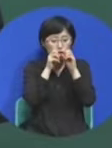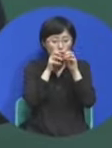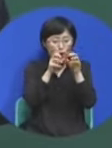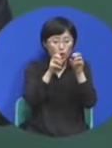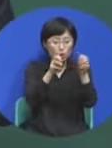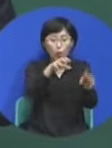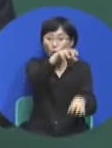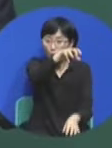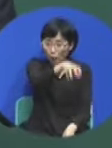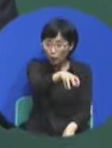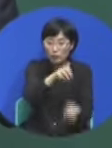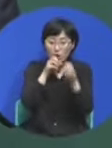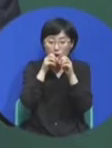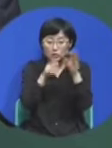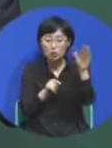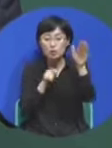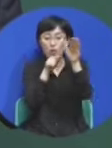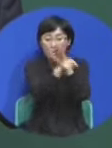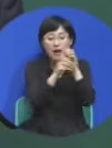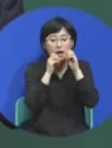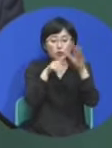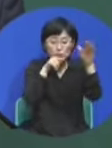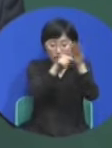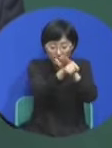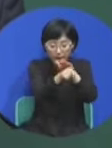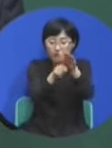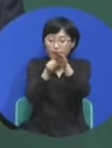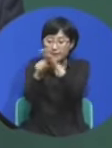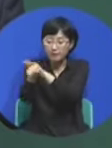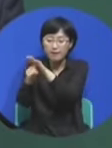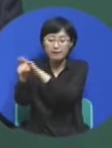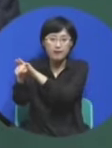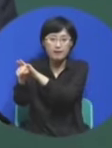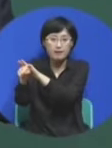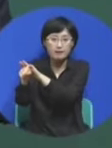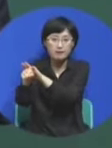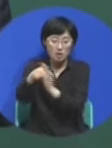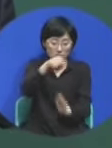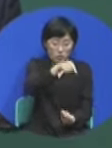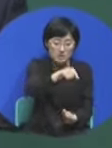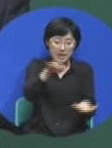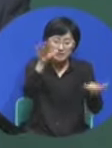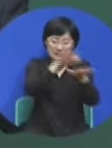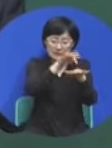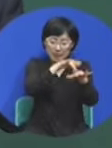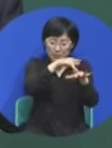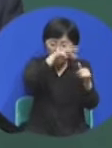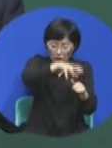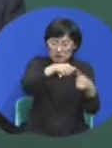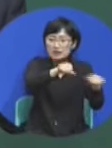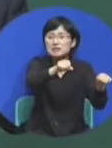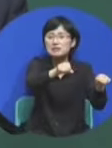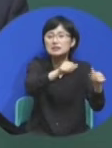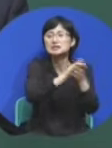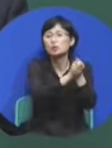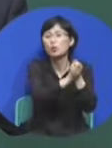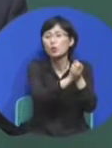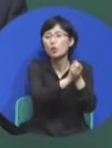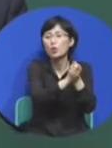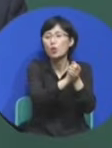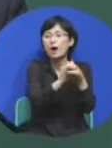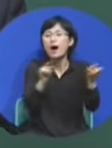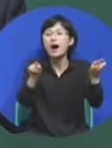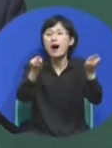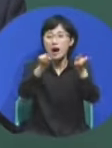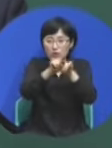현장에 가서 정말 그 지역에 흑암 꺾는 기도도 필요하지만 찬송을 통해서